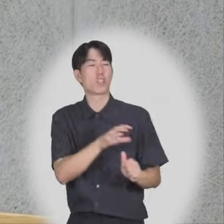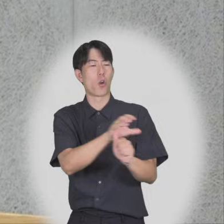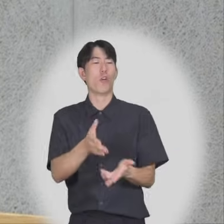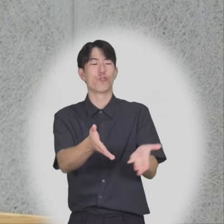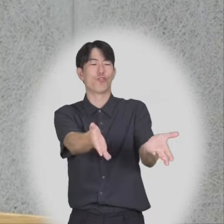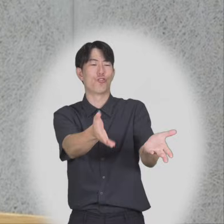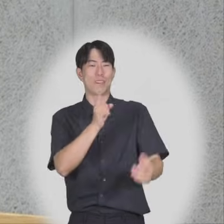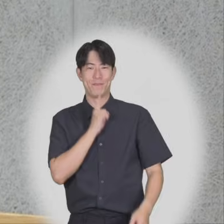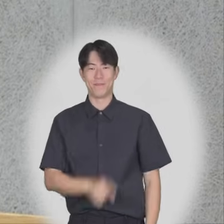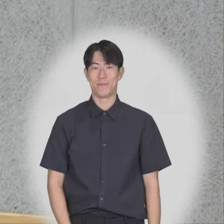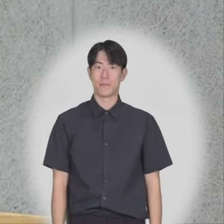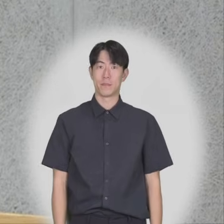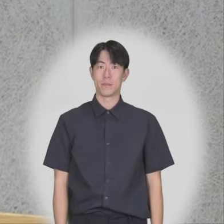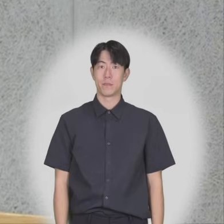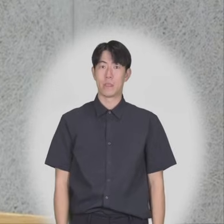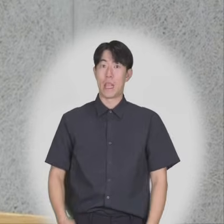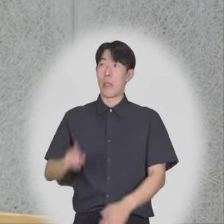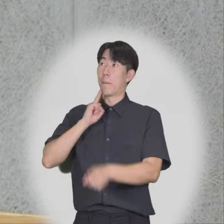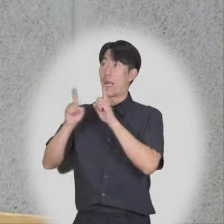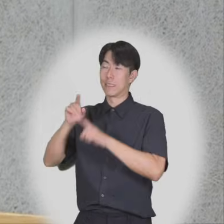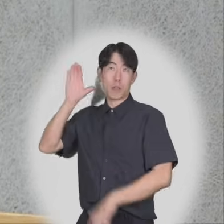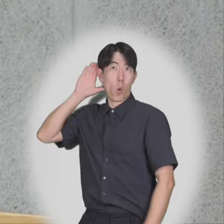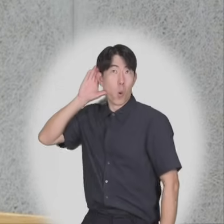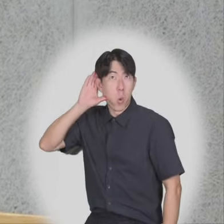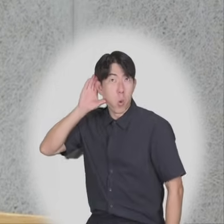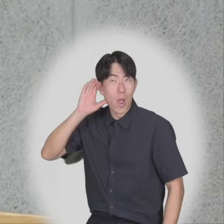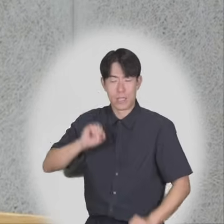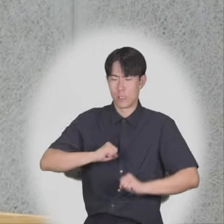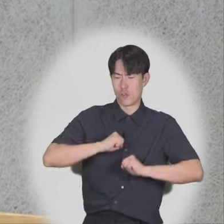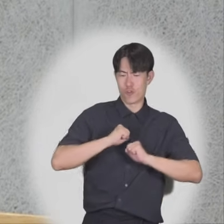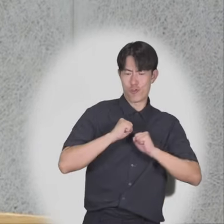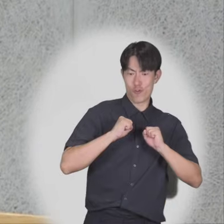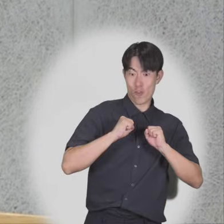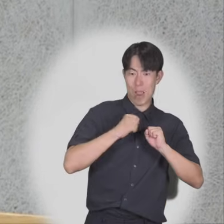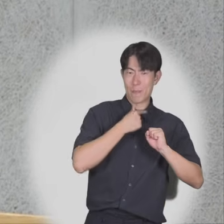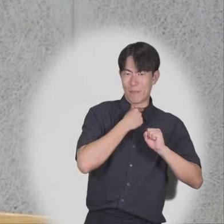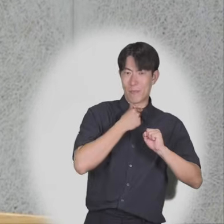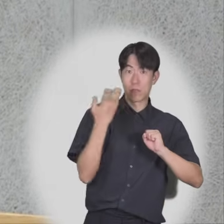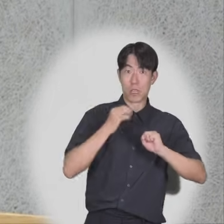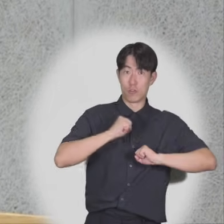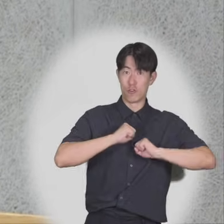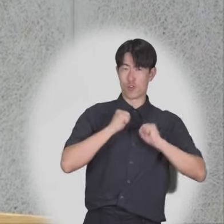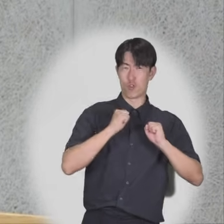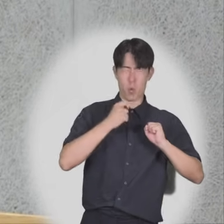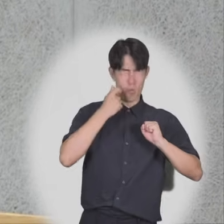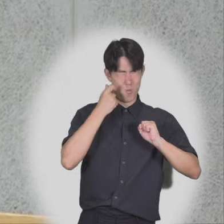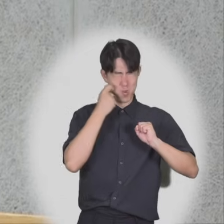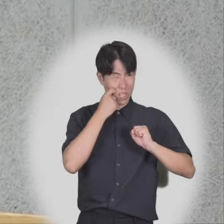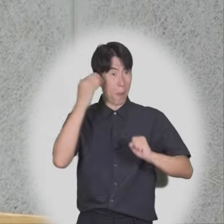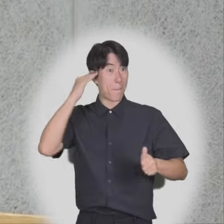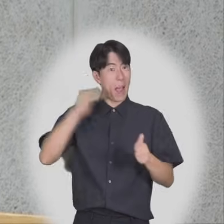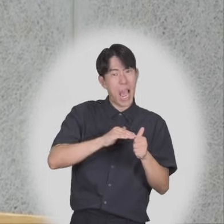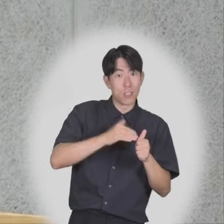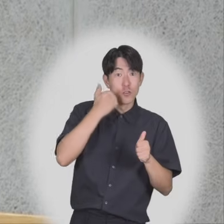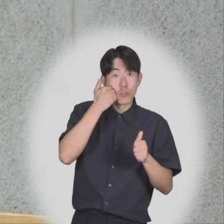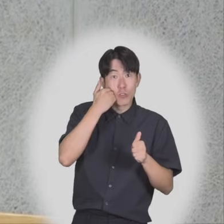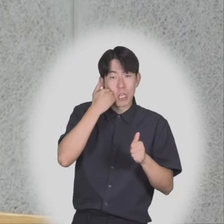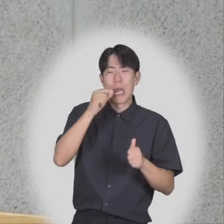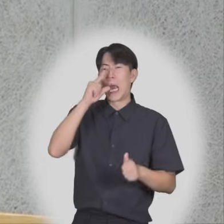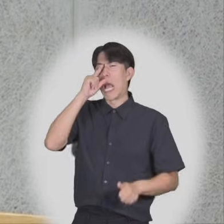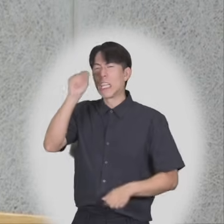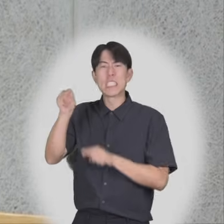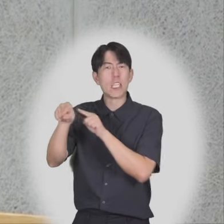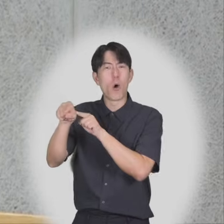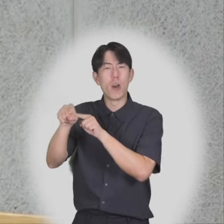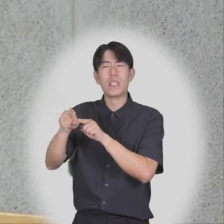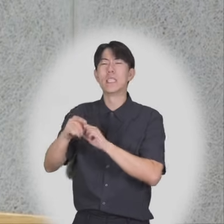여러분, 말씀을 듣고도 순종하지 못하도록 방해하는 첫 번째 가시가 세상의 염려입니다. 두